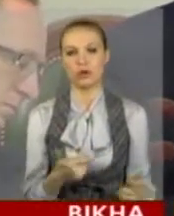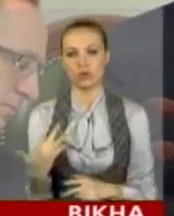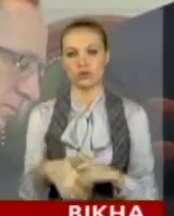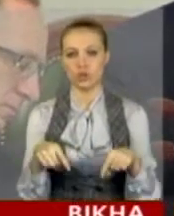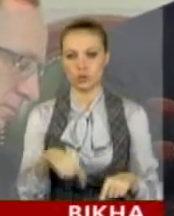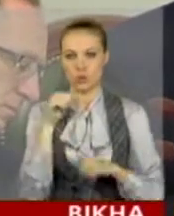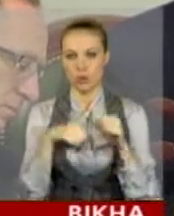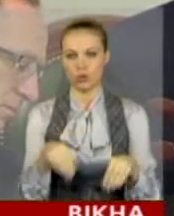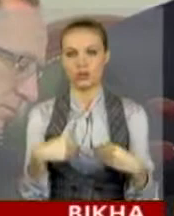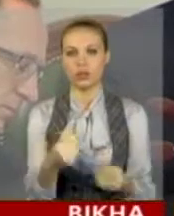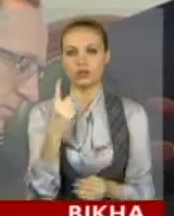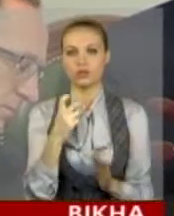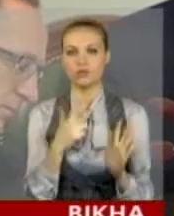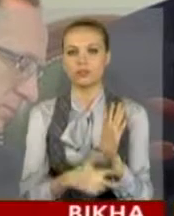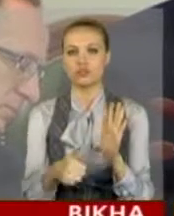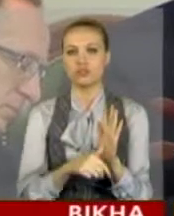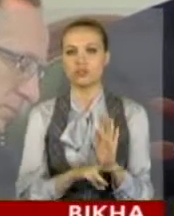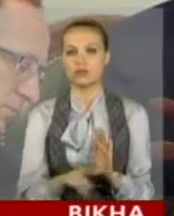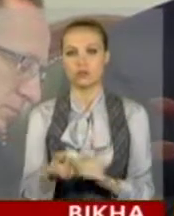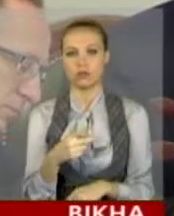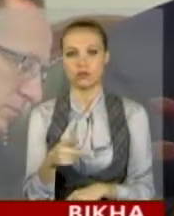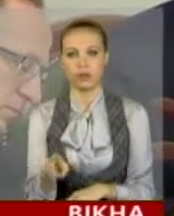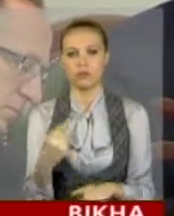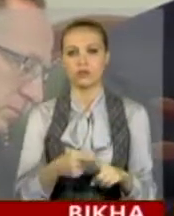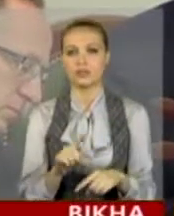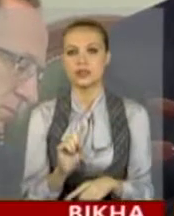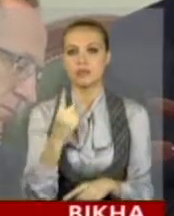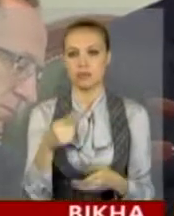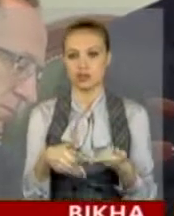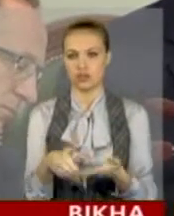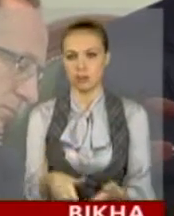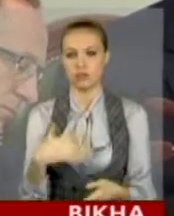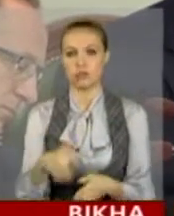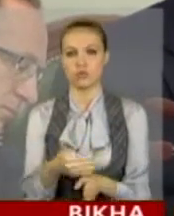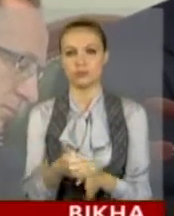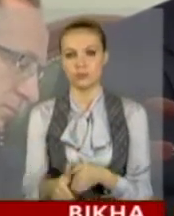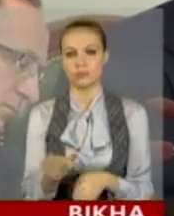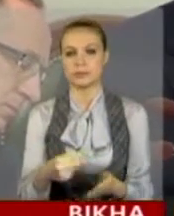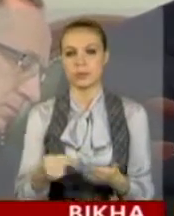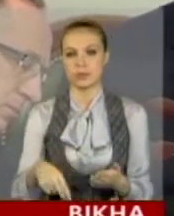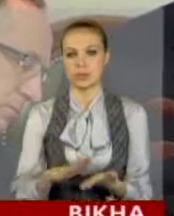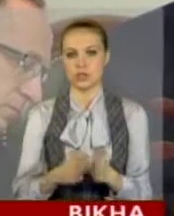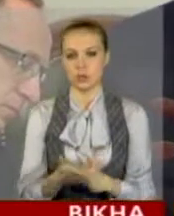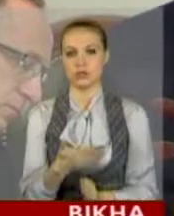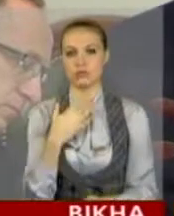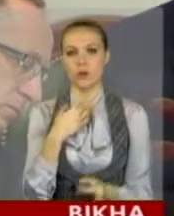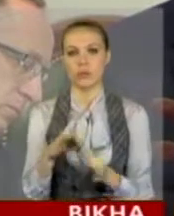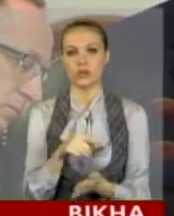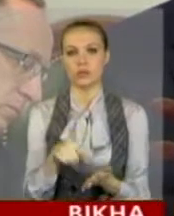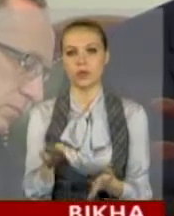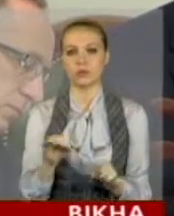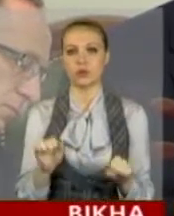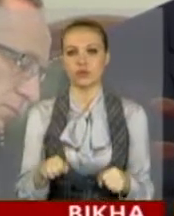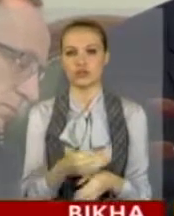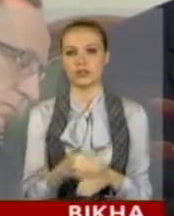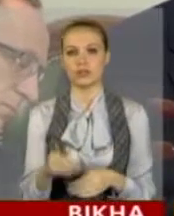цього року надати 186 мільйонів євро. Це перша поміч. Уже після підписання угоди ми обговоримо питання про